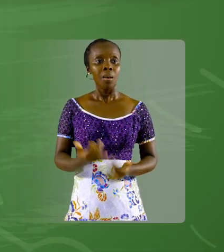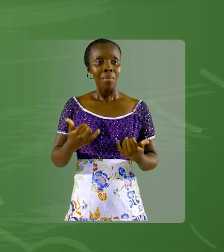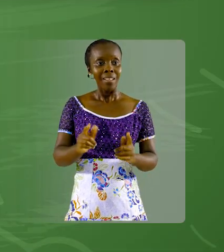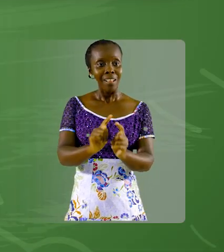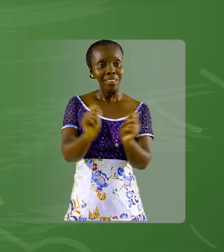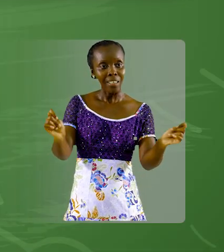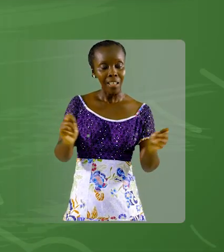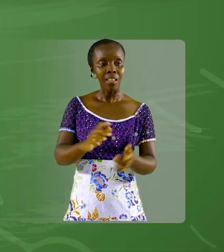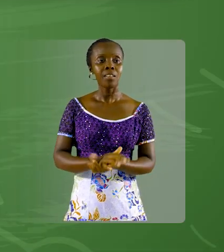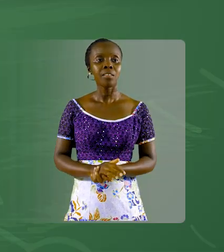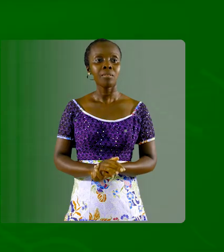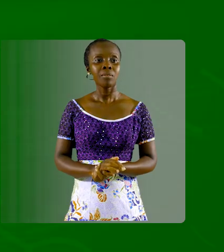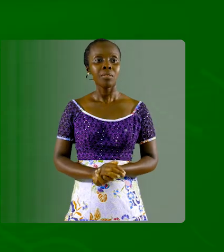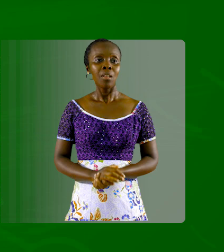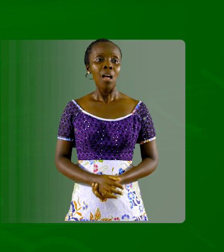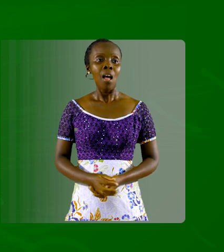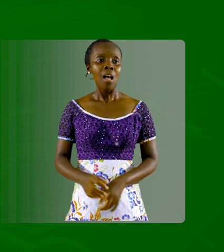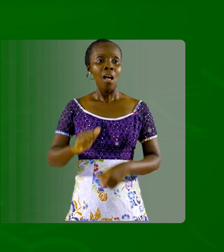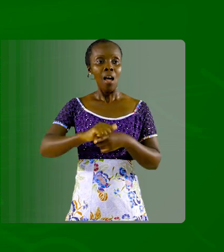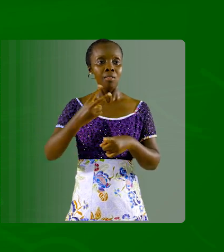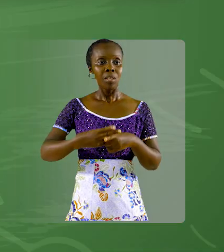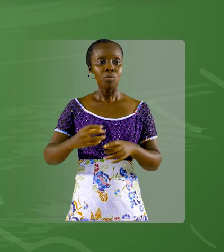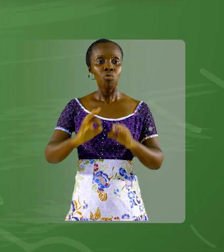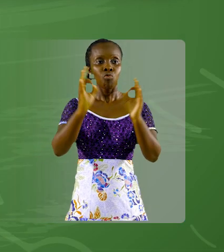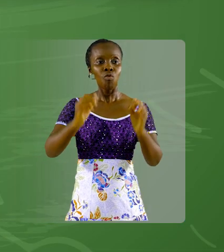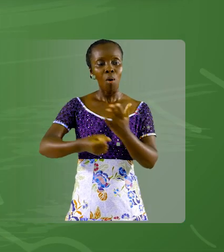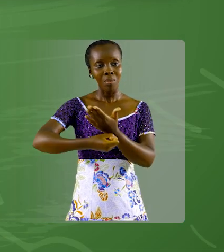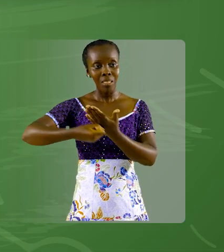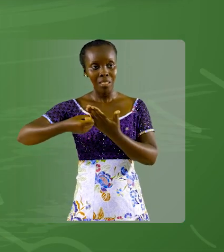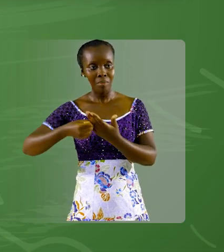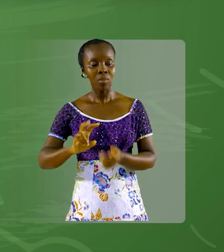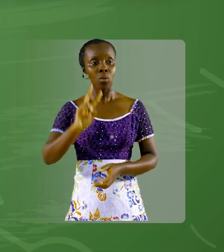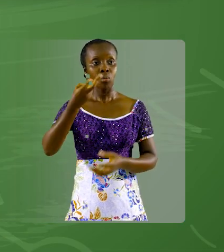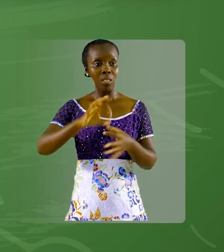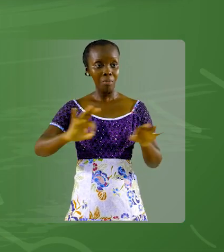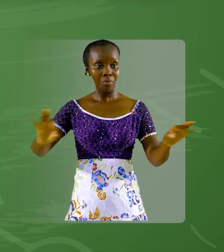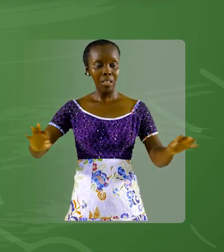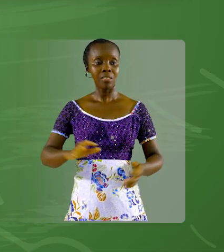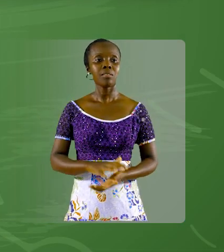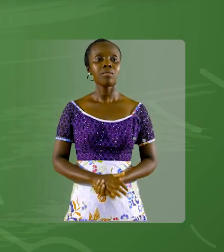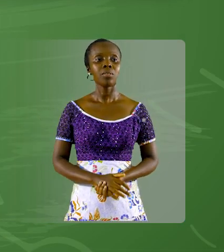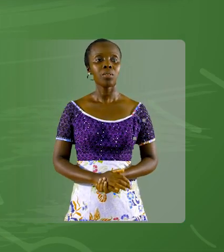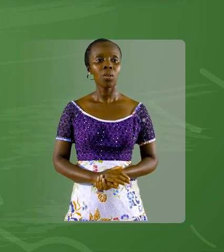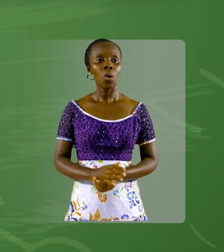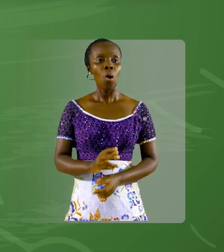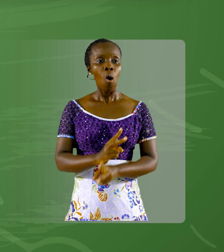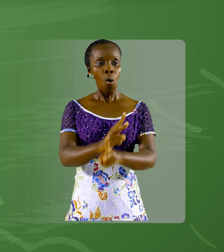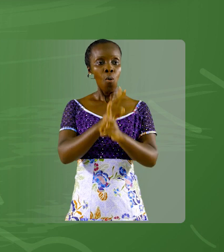un adverbe de forme simple. Dans la seconde phrase, nous avons